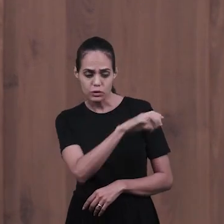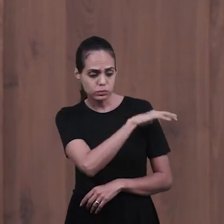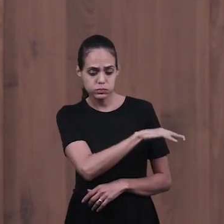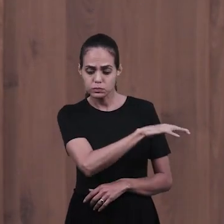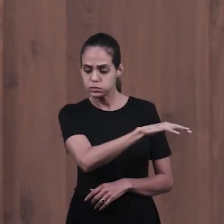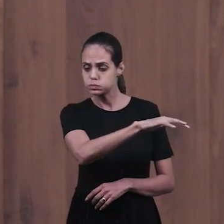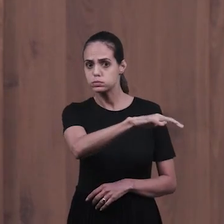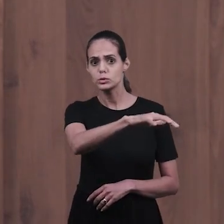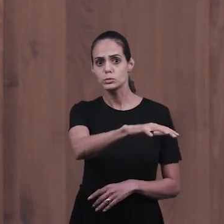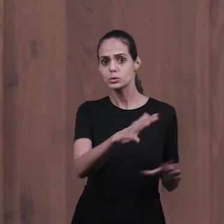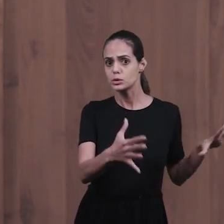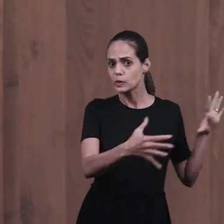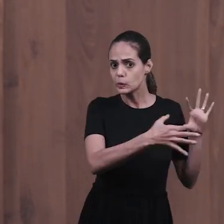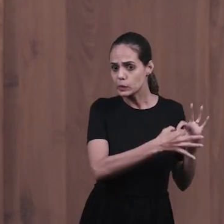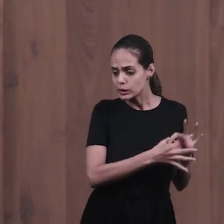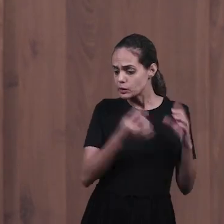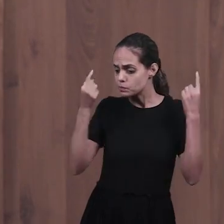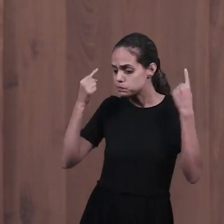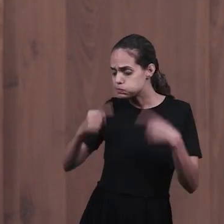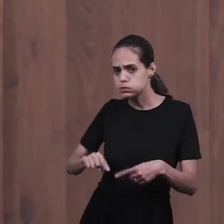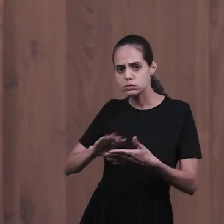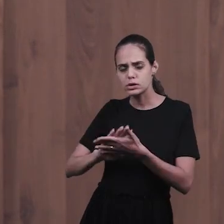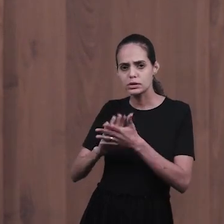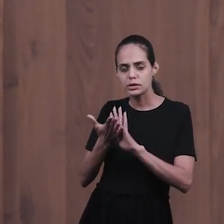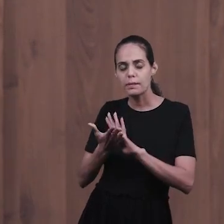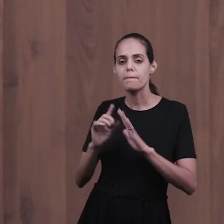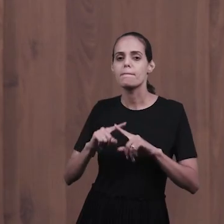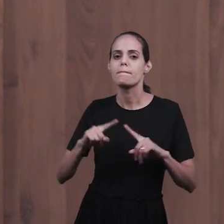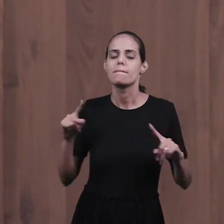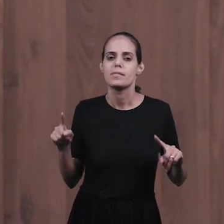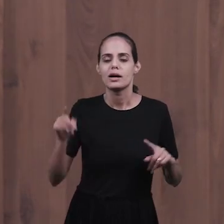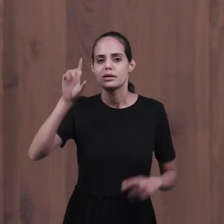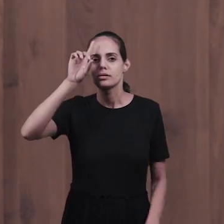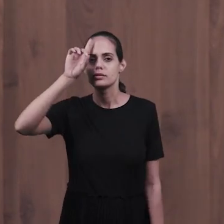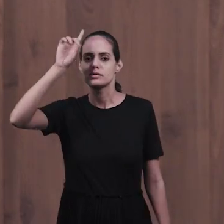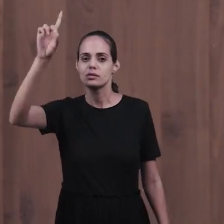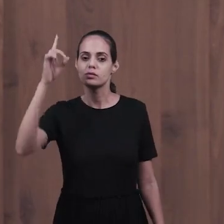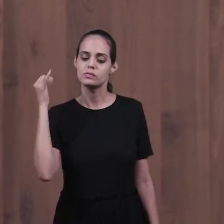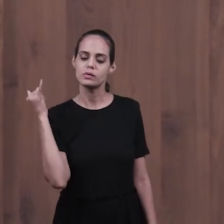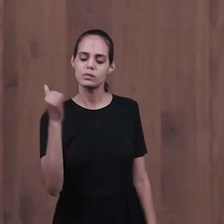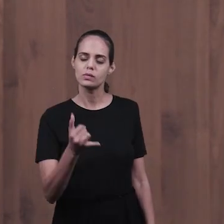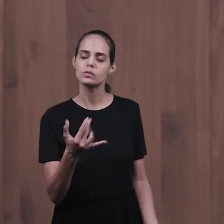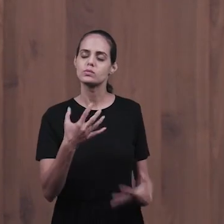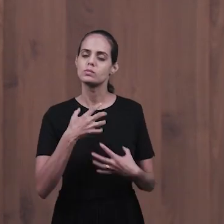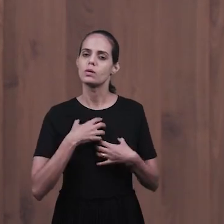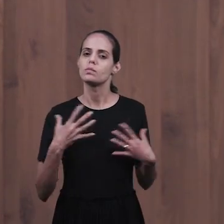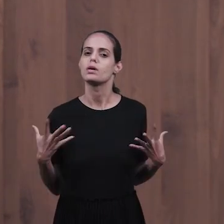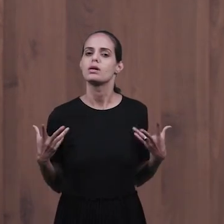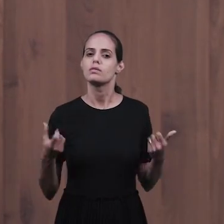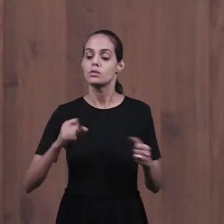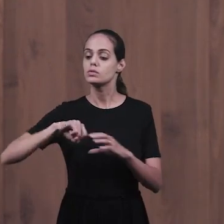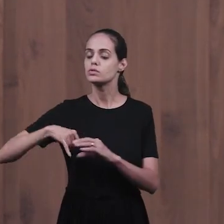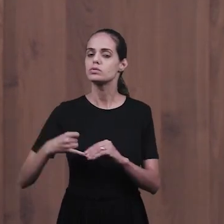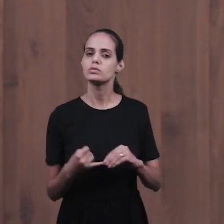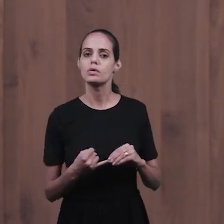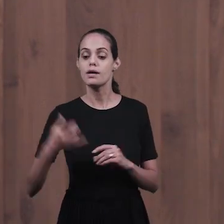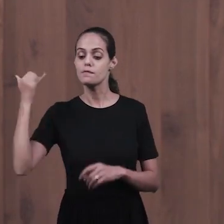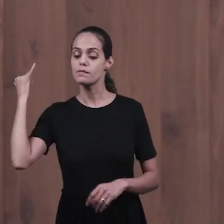réunis, ils vont nous attaquer. Mais le Seigneur a donné une promesse merveilleuse à Josué. Le Seigneur a dit,